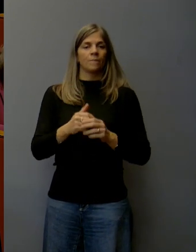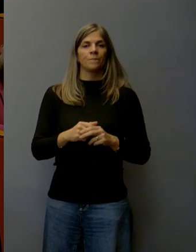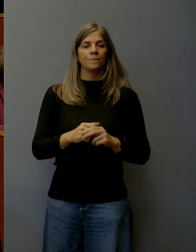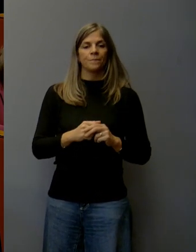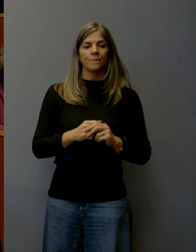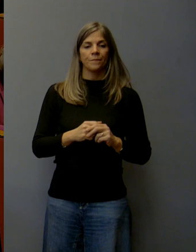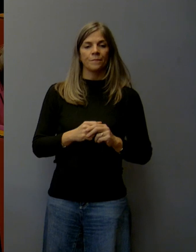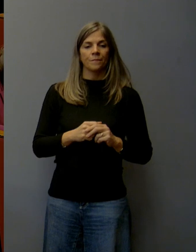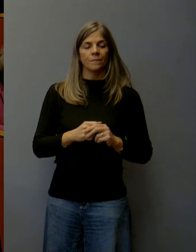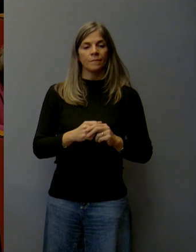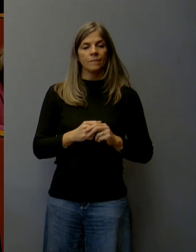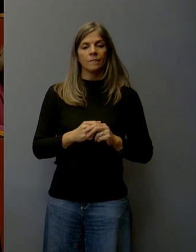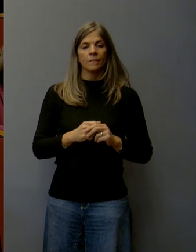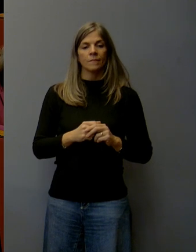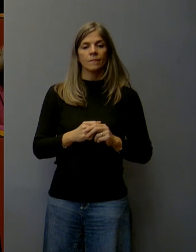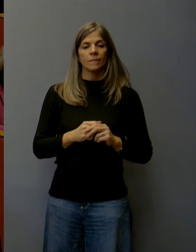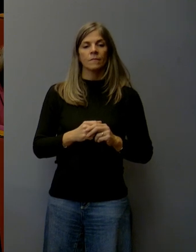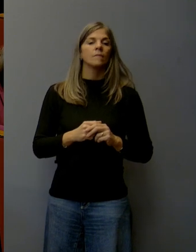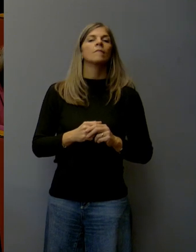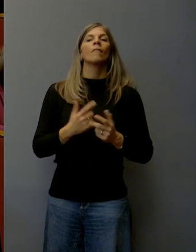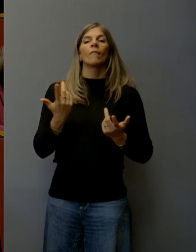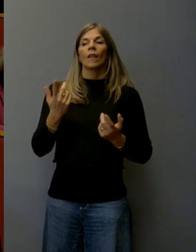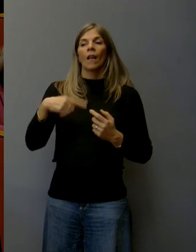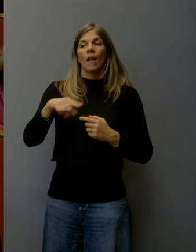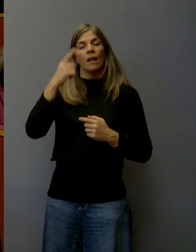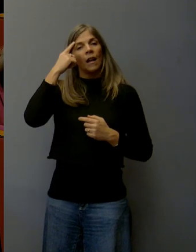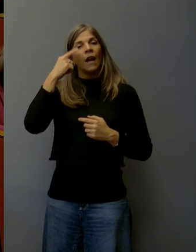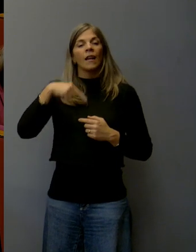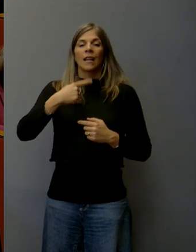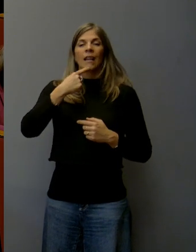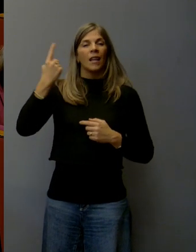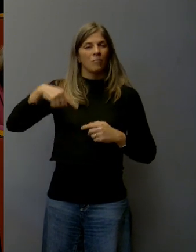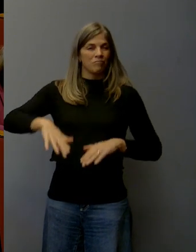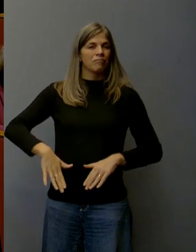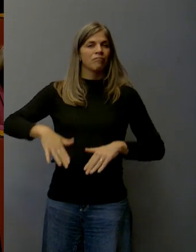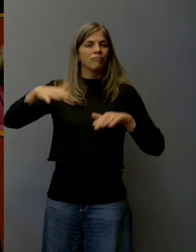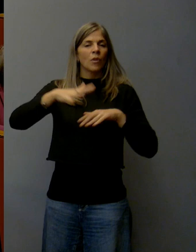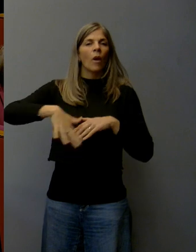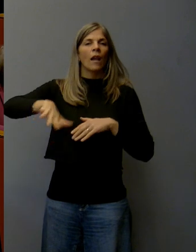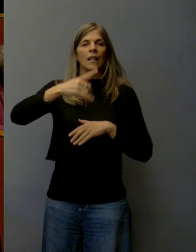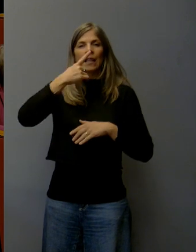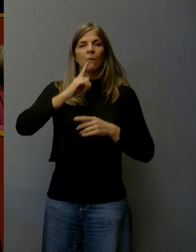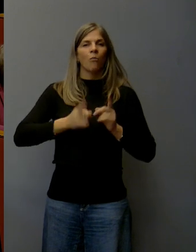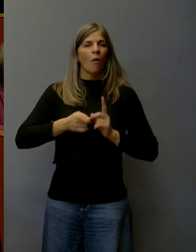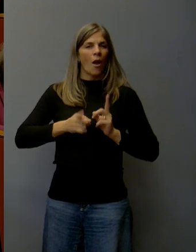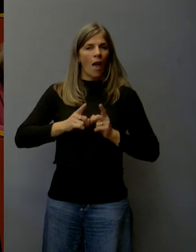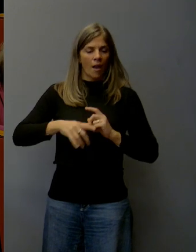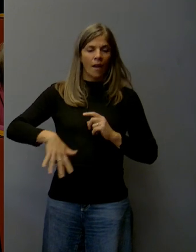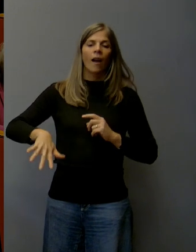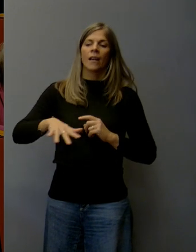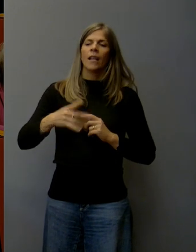chi come dire chi è cresciuto in un contesto Popolare sa bene che quella è una forma di